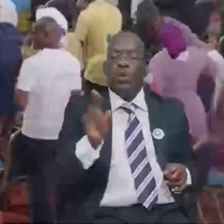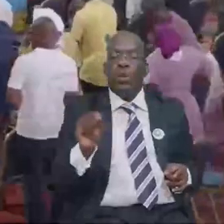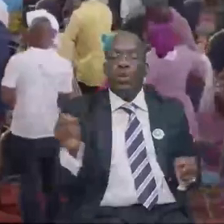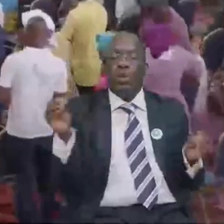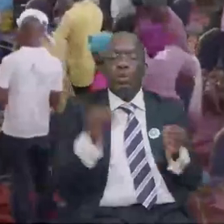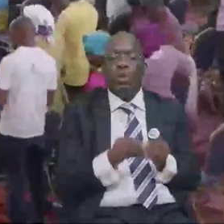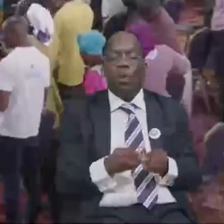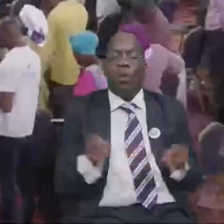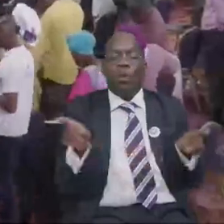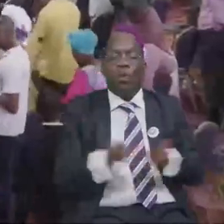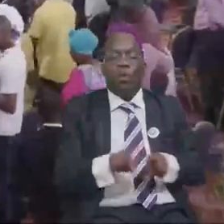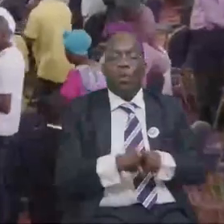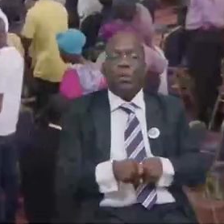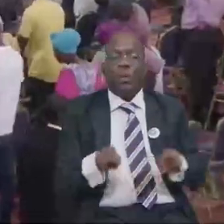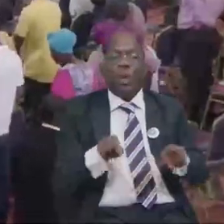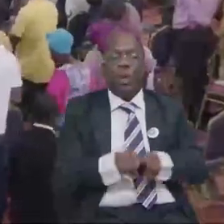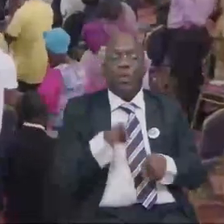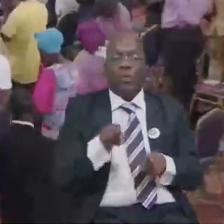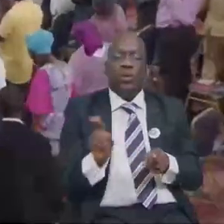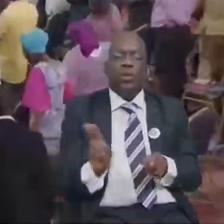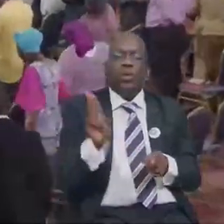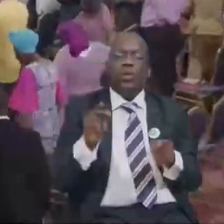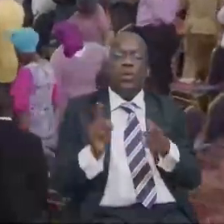Tu n'es plus tel que tu étais avant.